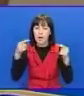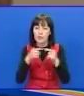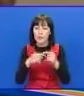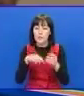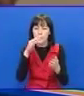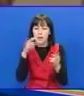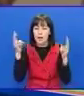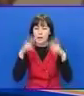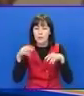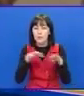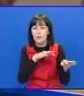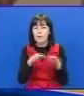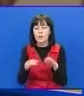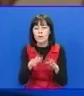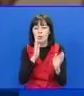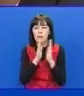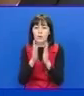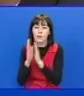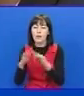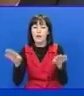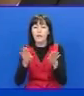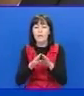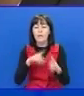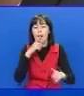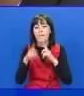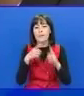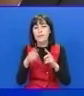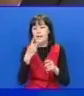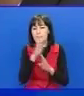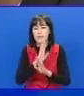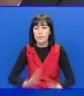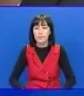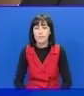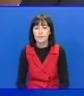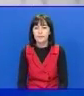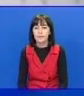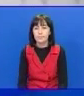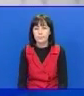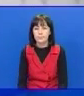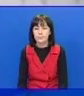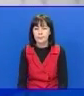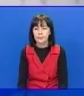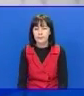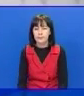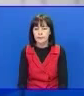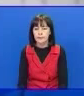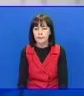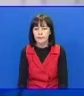тексеру шарасын жүйеге келтіруді жан-жақты талдап, назардан тыс қалдырмады. Мынау мектептерде